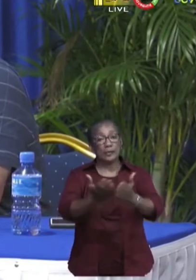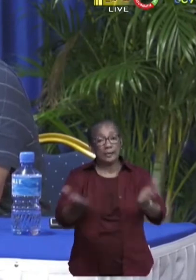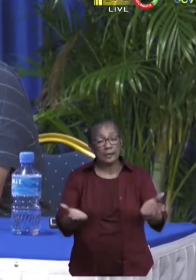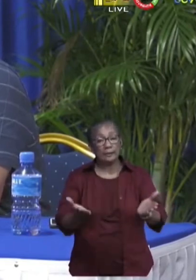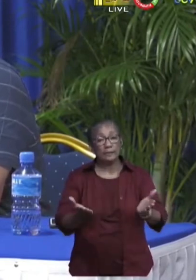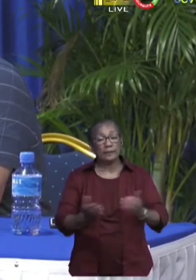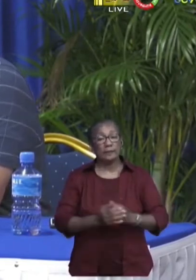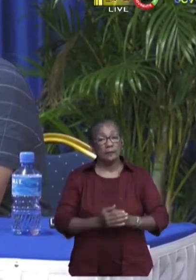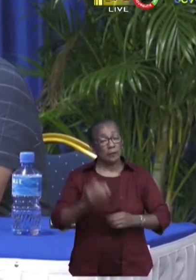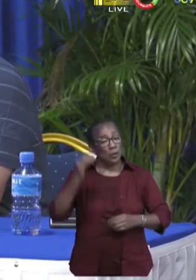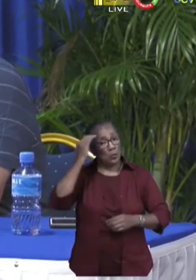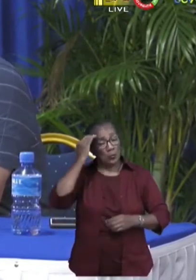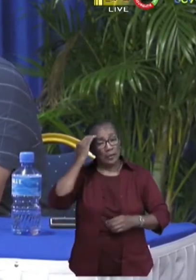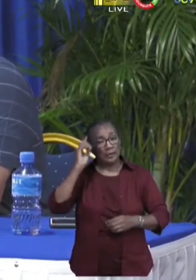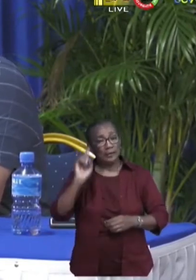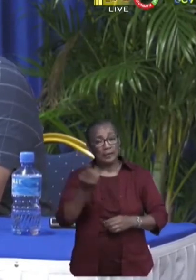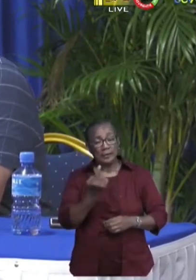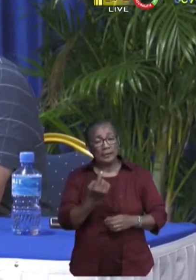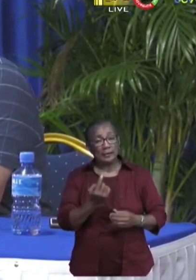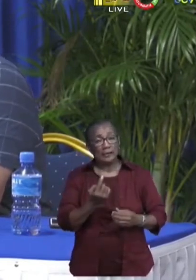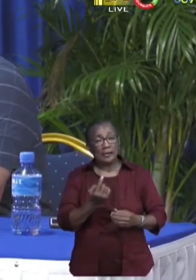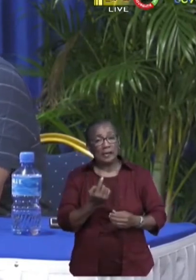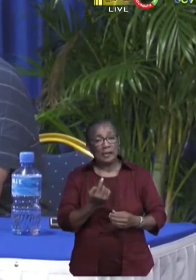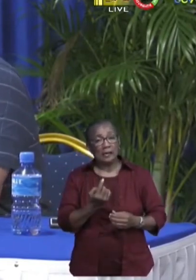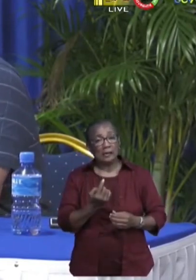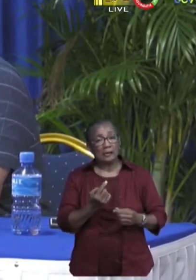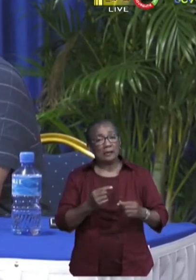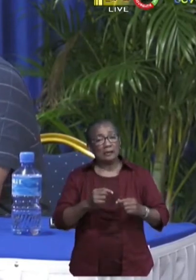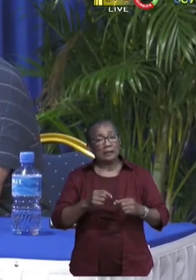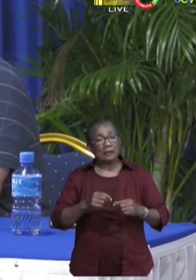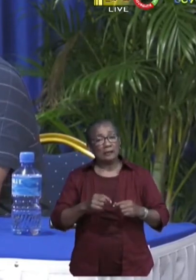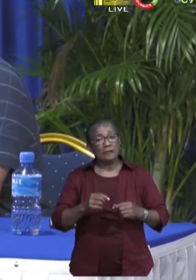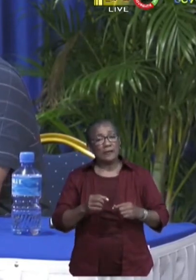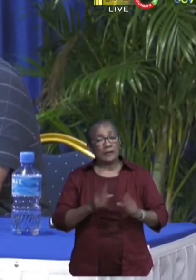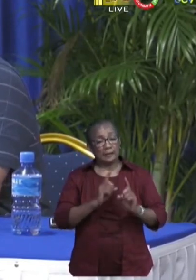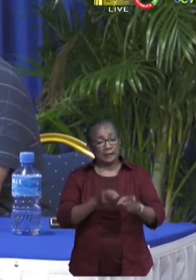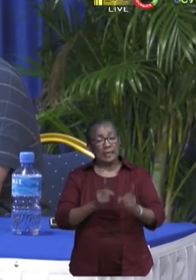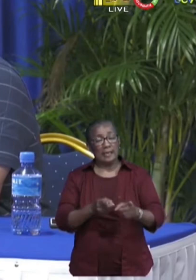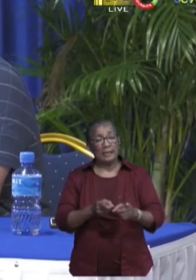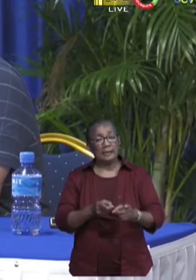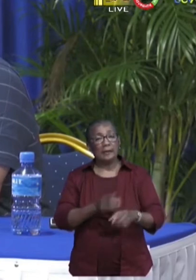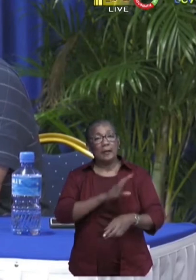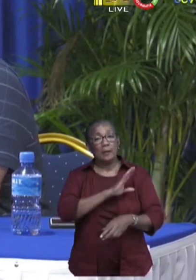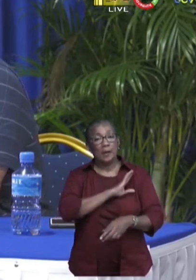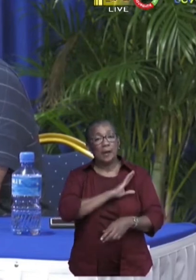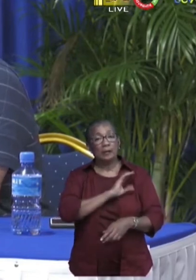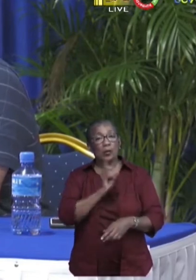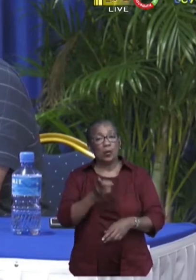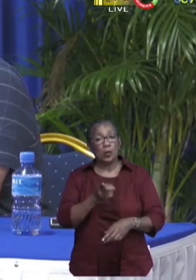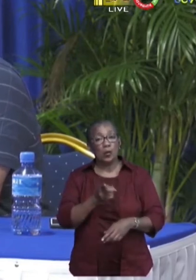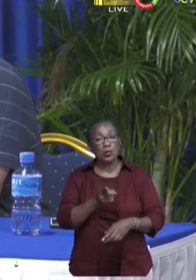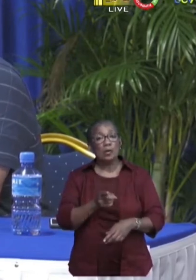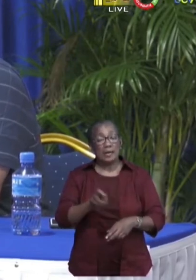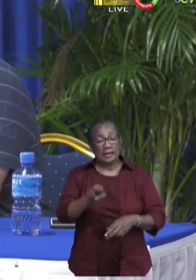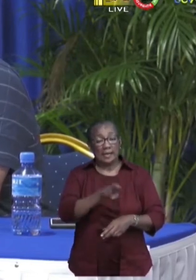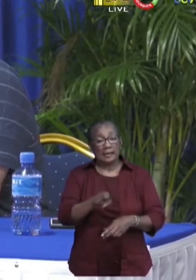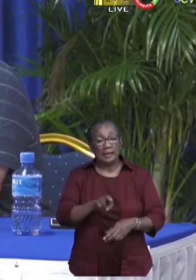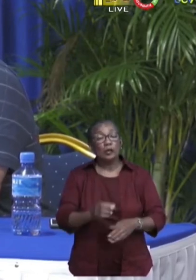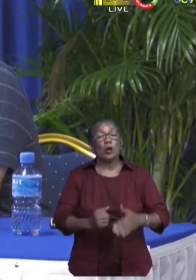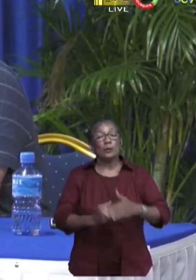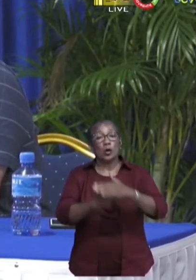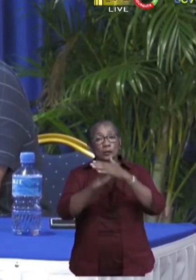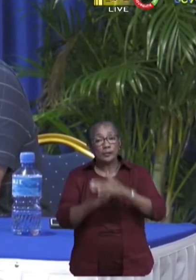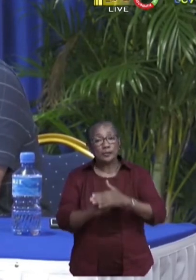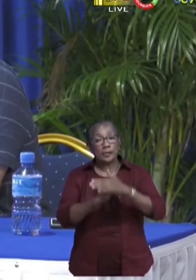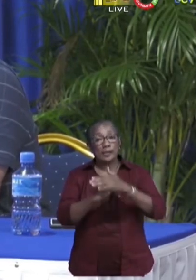Dus we weten ons niet alleen een kwestie van het leger, maar we weten dat wij sowieso ook kunnen rekenen op de